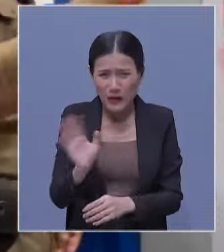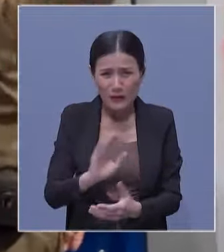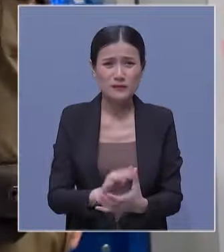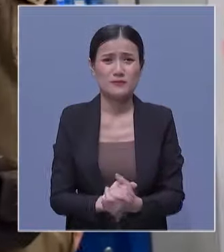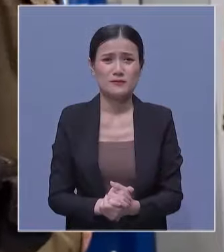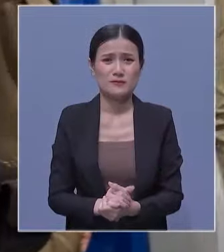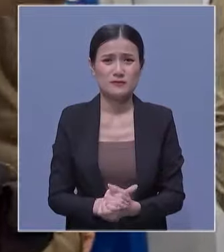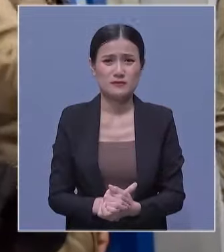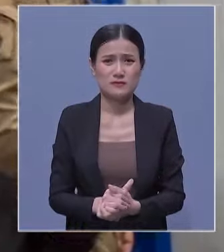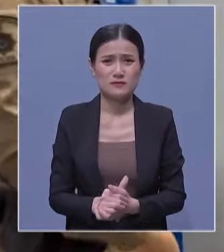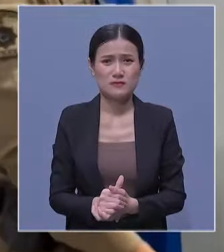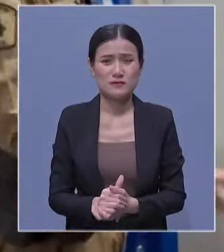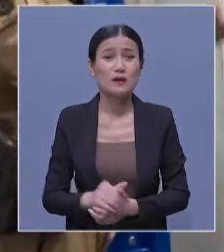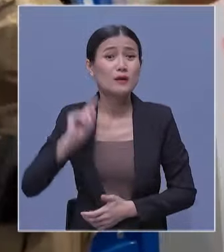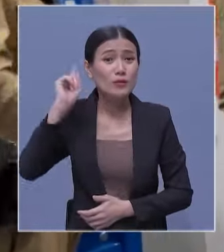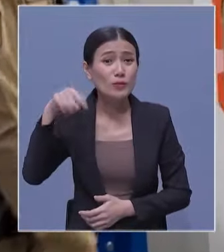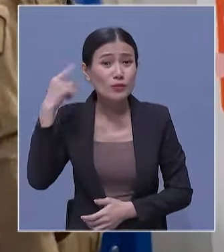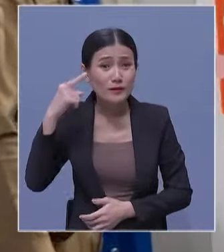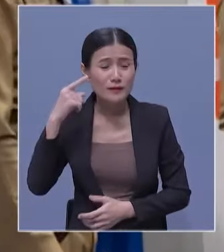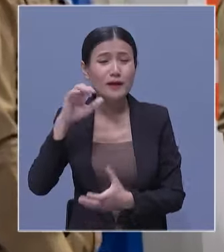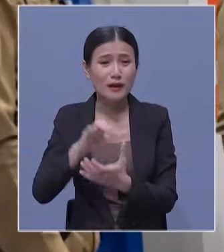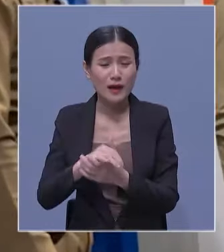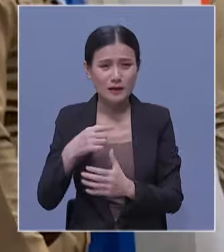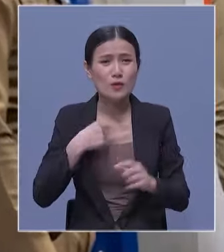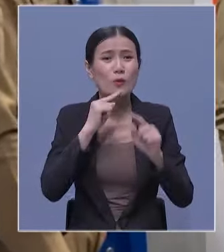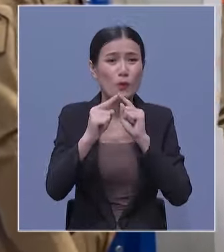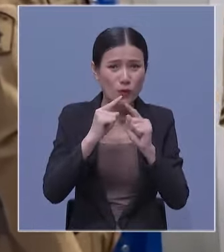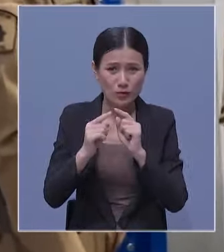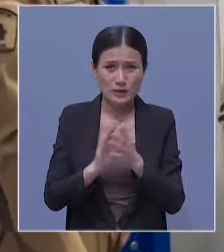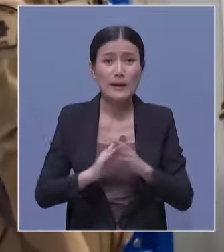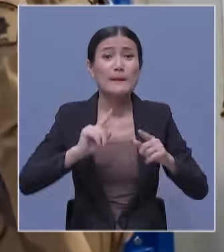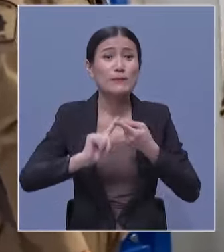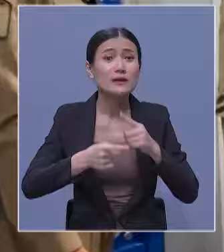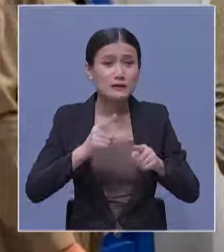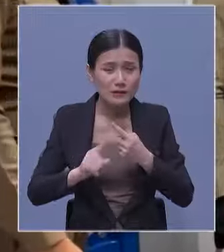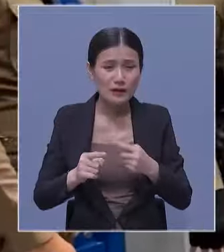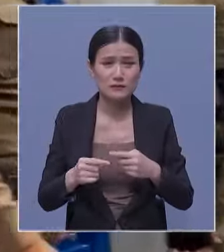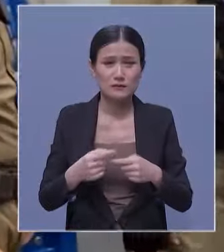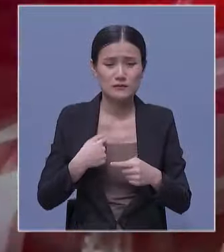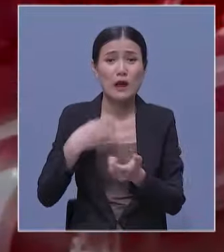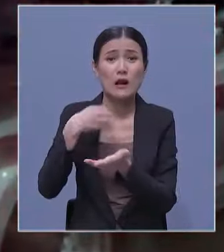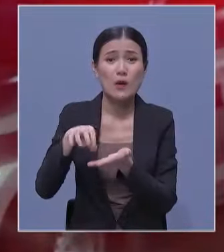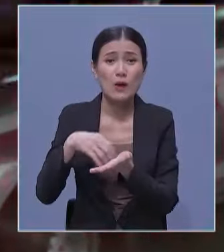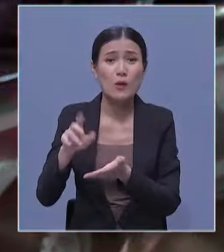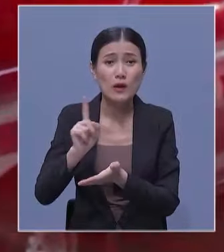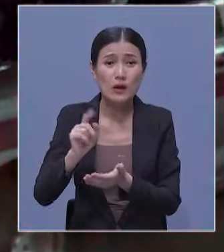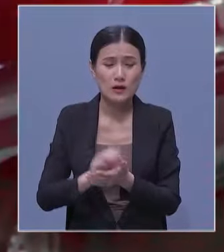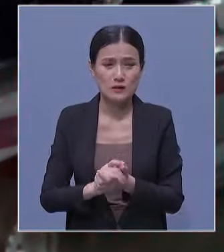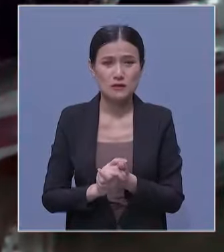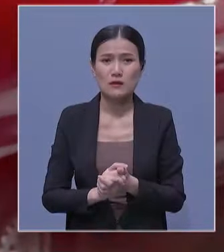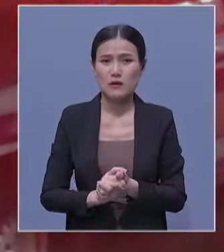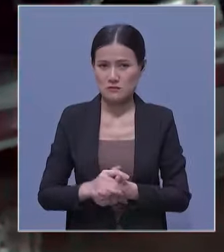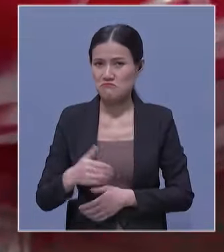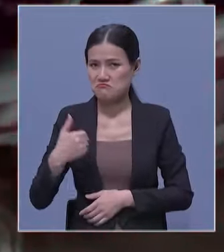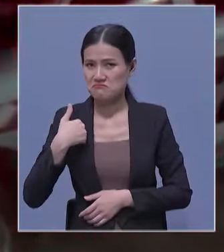เสียนี่ค่ะภรยาพยายามเกลี้ยกล่อมนะคะส่วนทางด้านเพื่อนบ้านของนายไพฑูรก็เล่าให้ฟังค่ะบอกว่าก่อนเกิดเหตุมีคนรู้